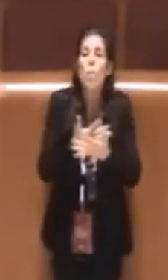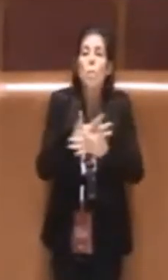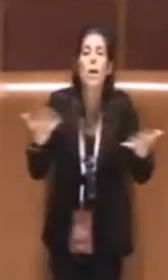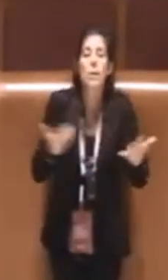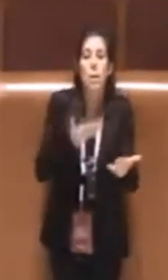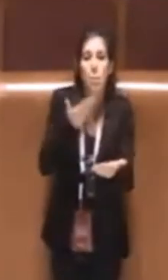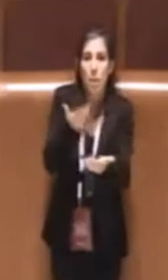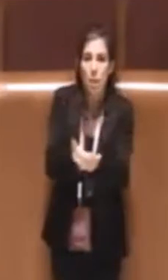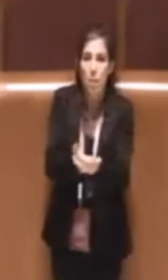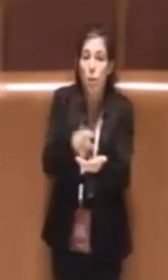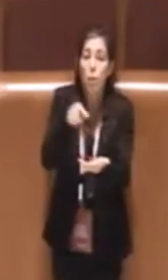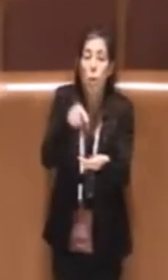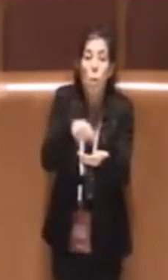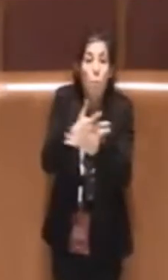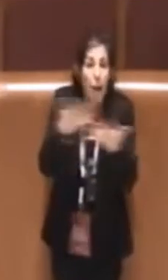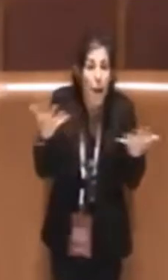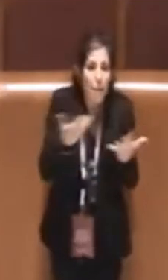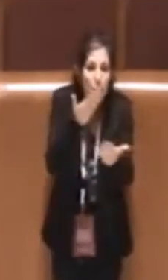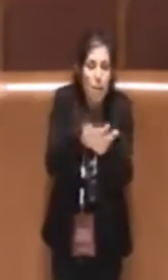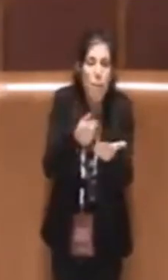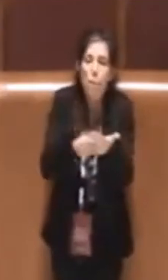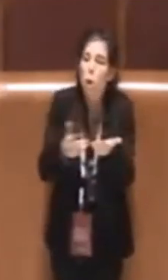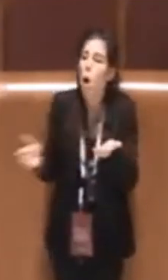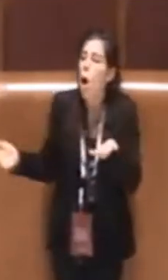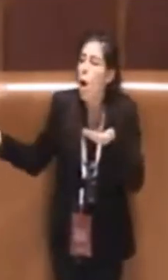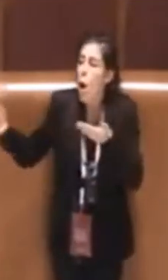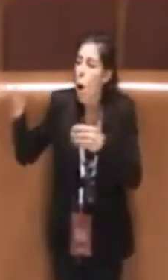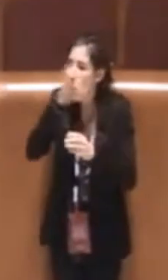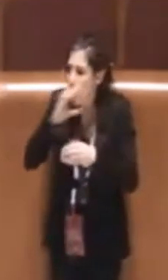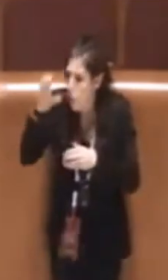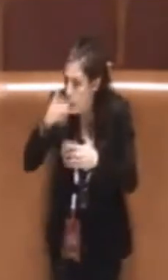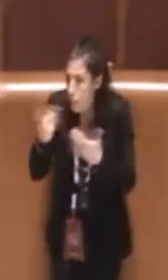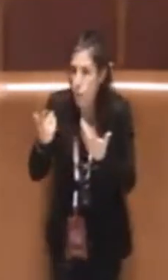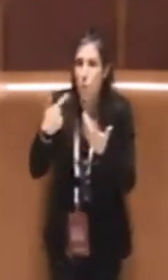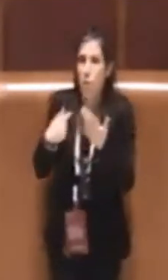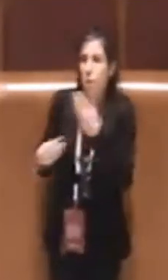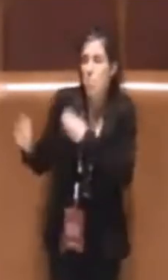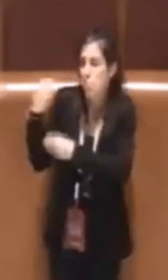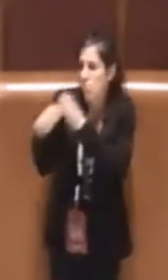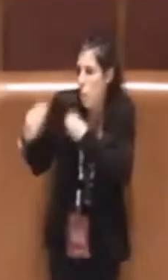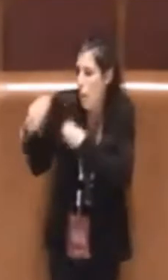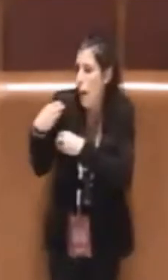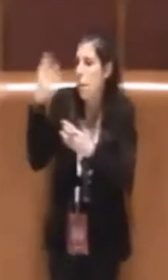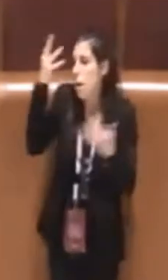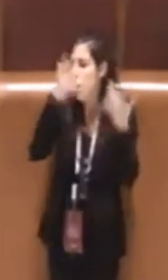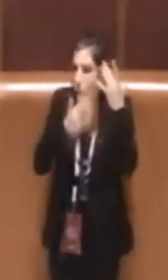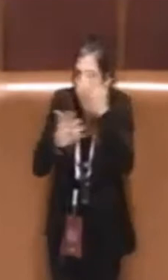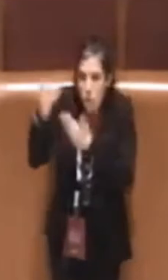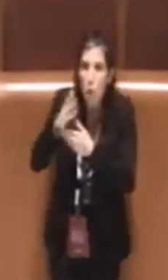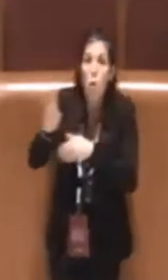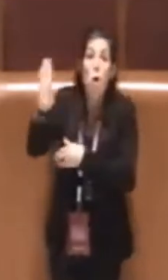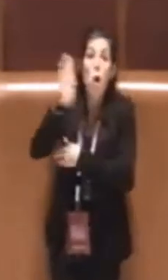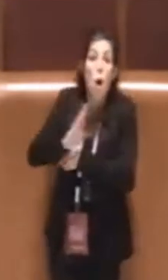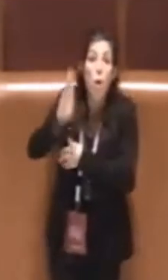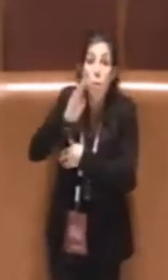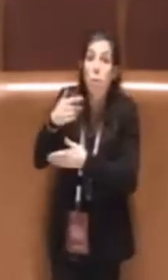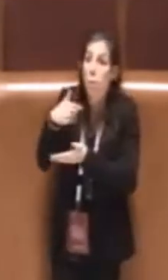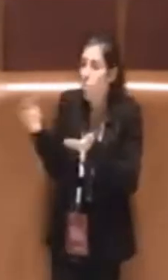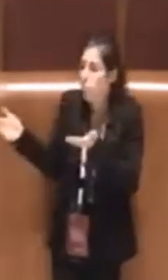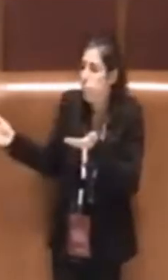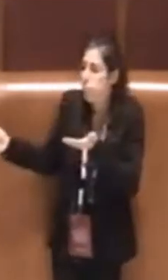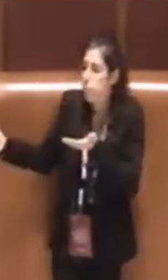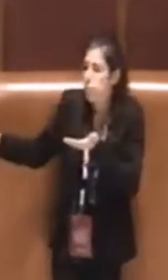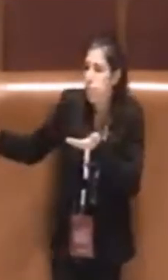era semplicemente il riassunto e la raccolta delle osservazioni che erano state date nei municipi in fase di discussione